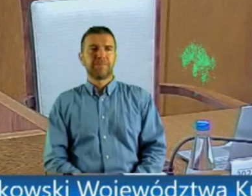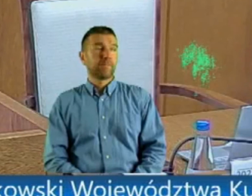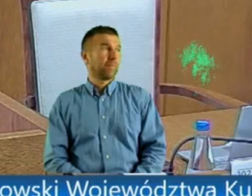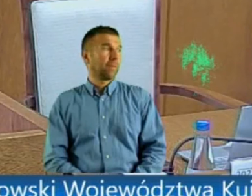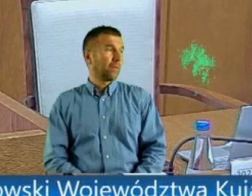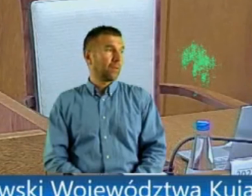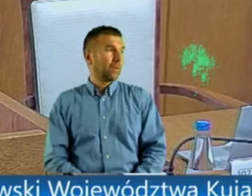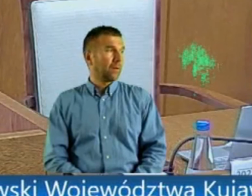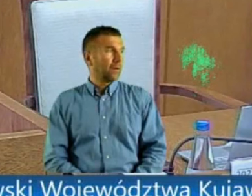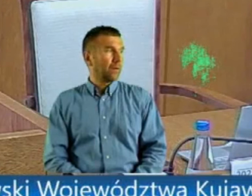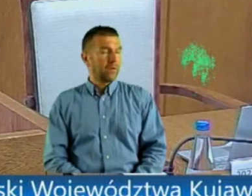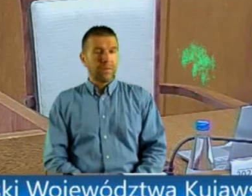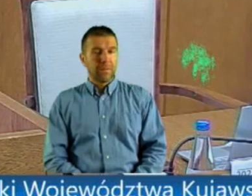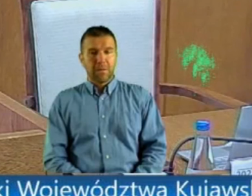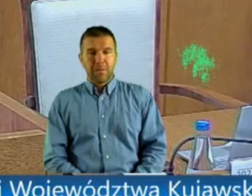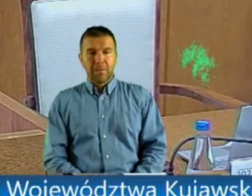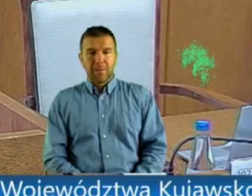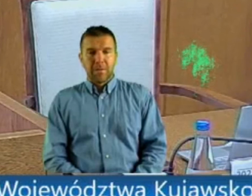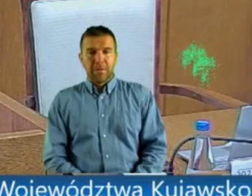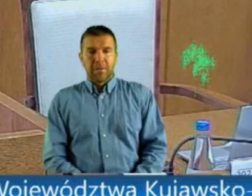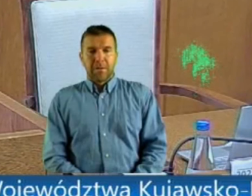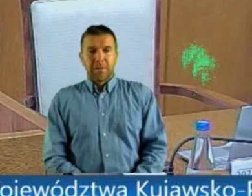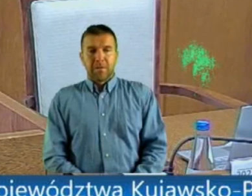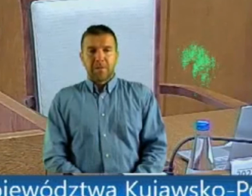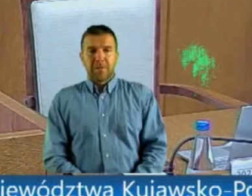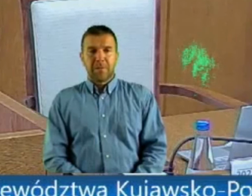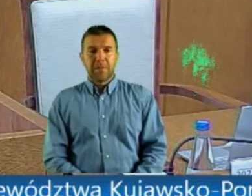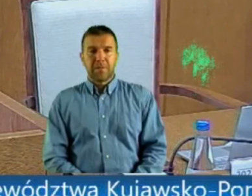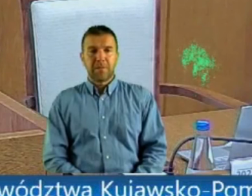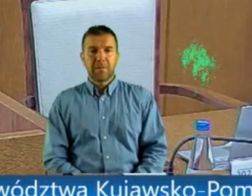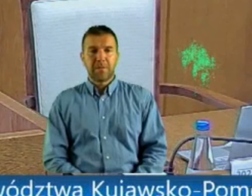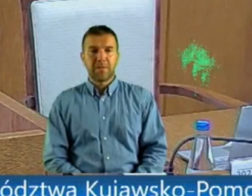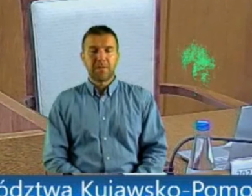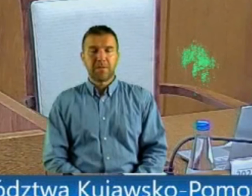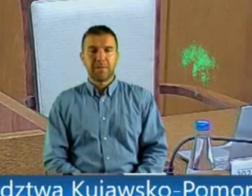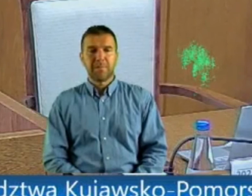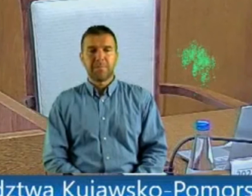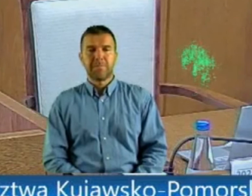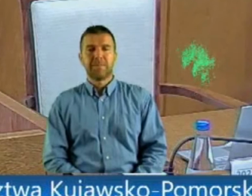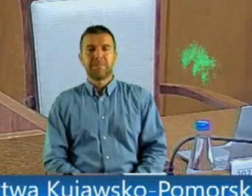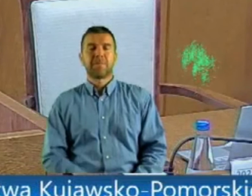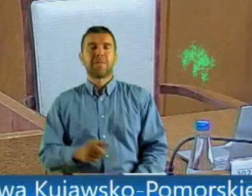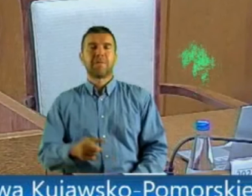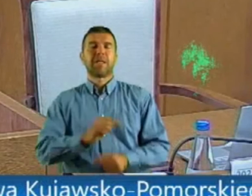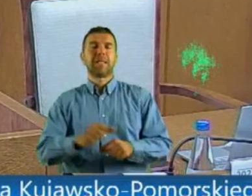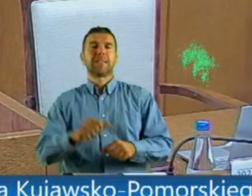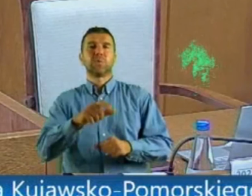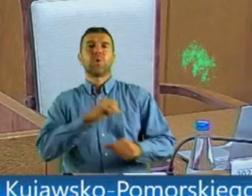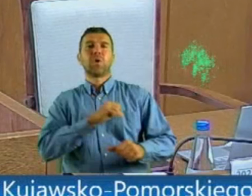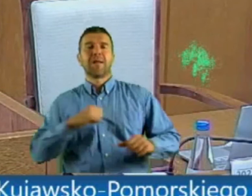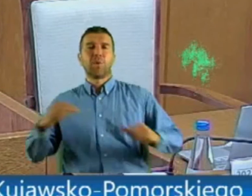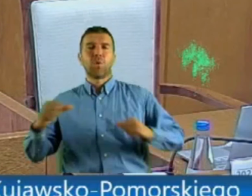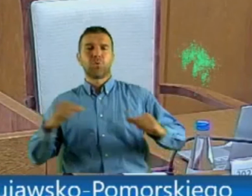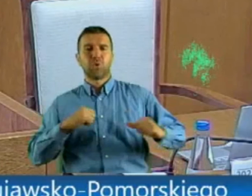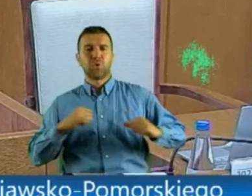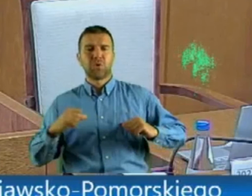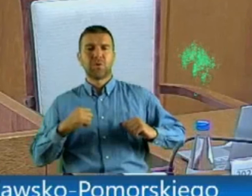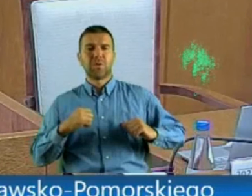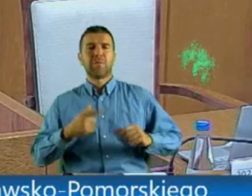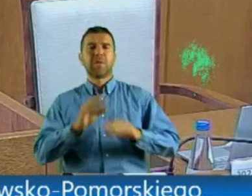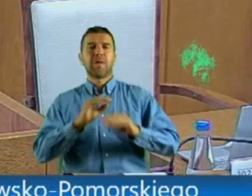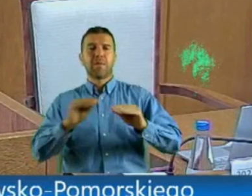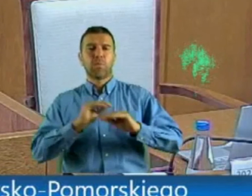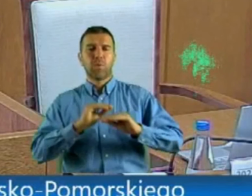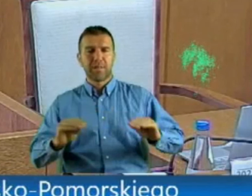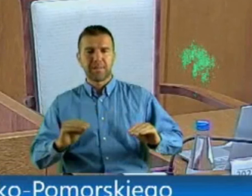jako tych młodych liderów opinii dotyczących w zakresie samorządu poprzez edukację, ale poprzez